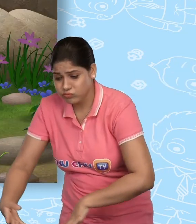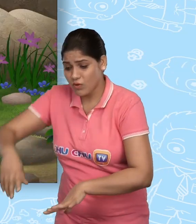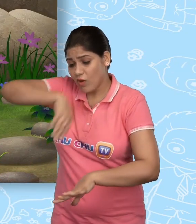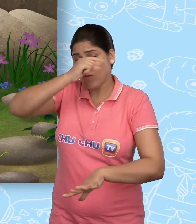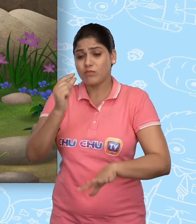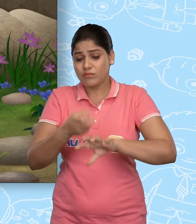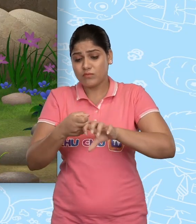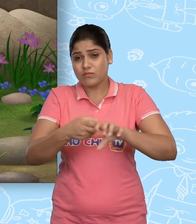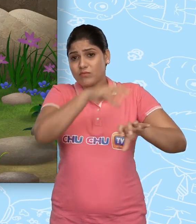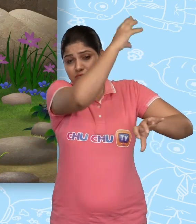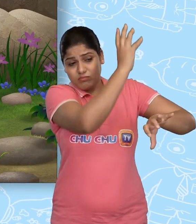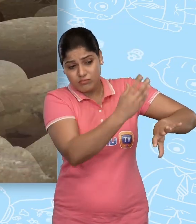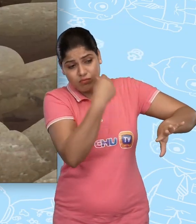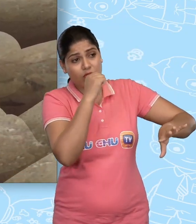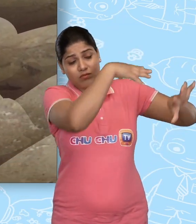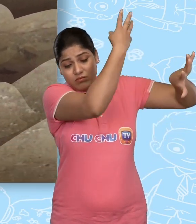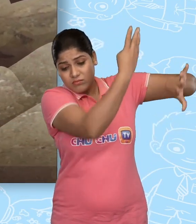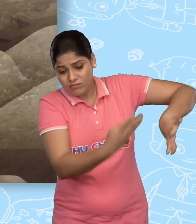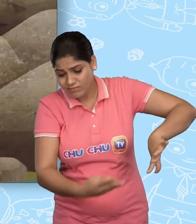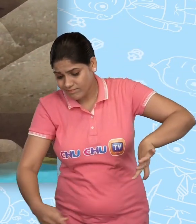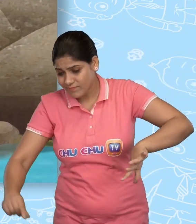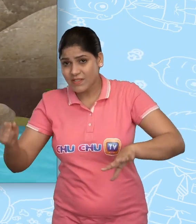नीचे बहकर आए हैं।